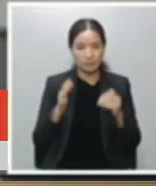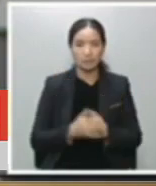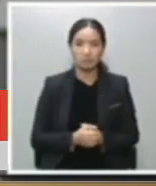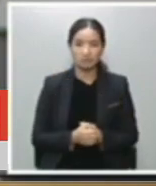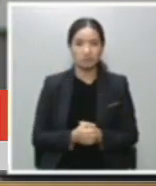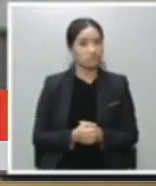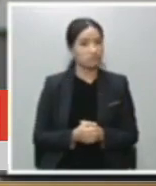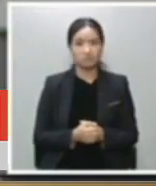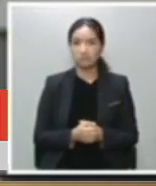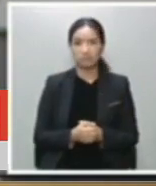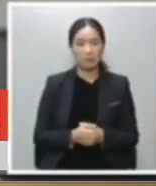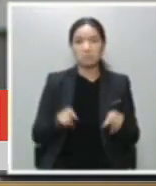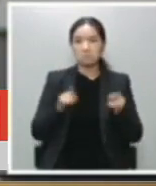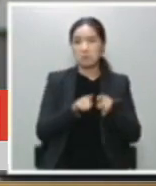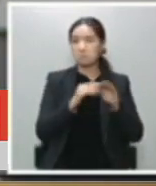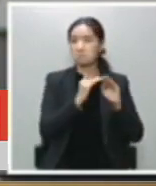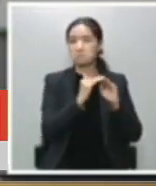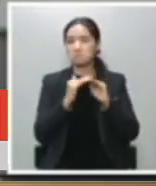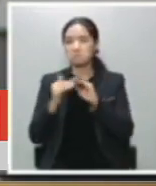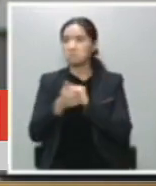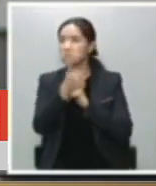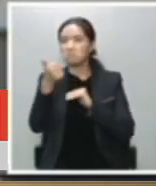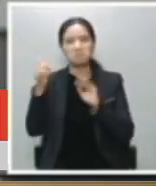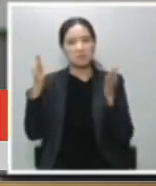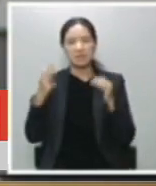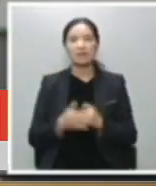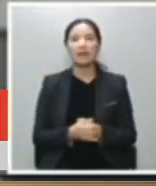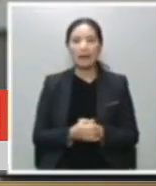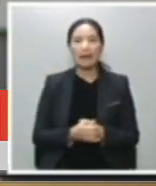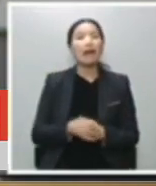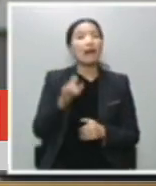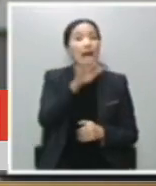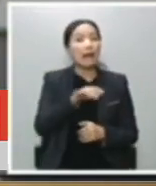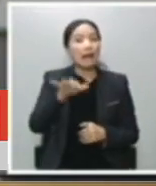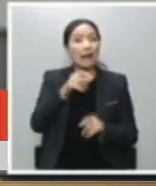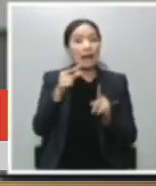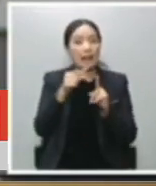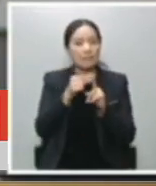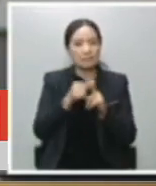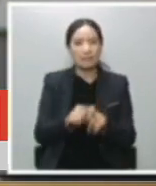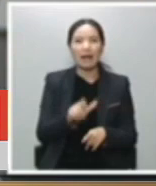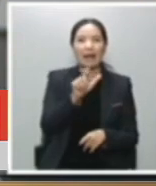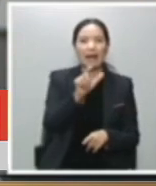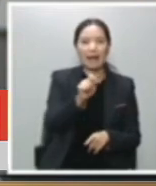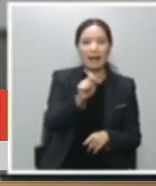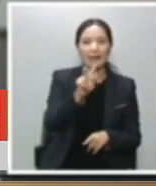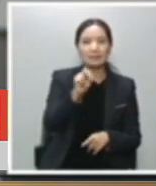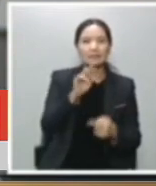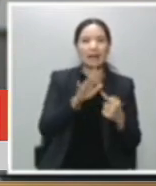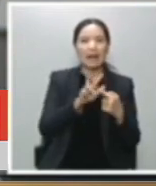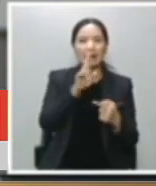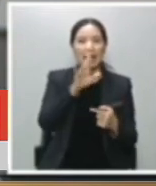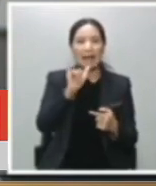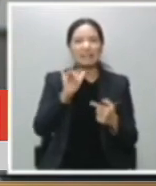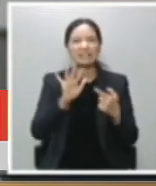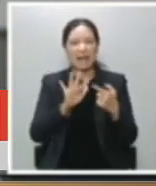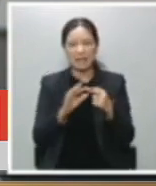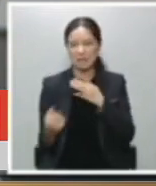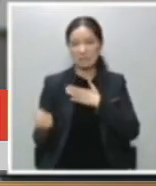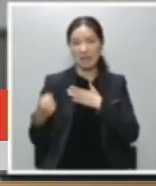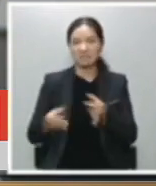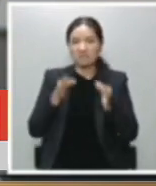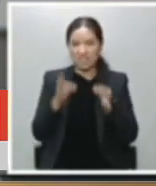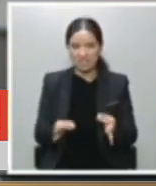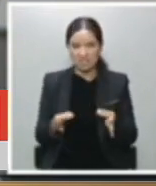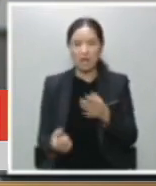นอารยะแต่เป็นอนารยะใช้กำลังเข้าตัดสินไม่ใช้อำนาจประ